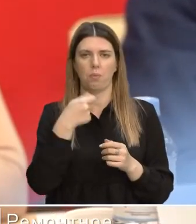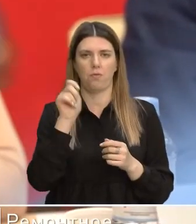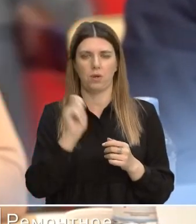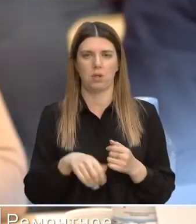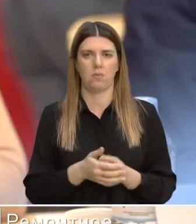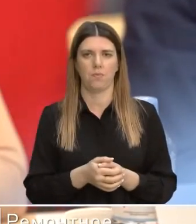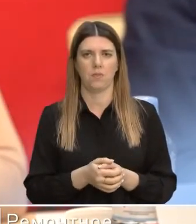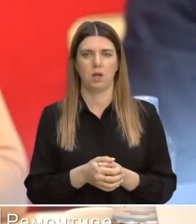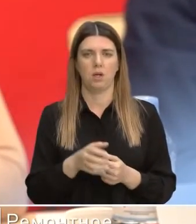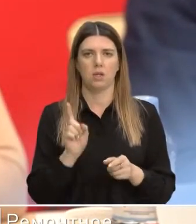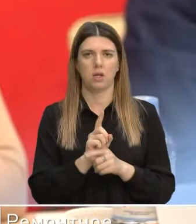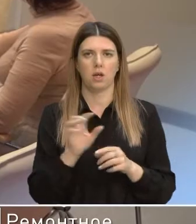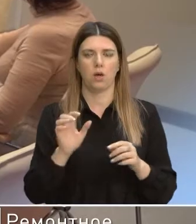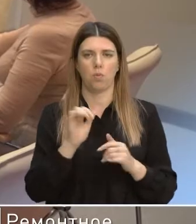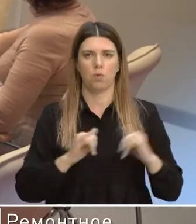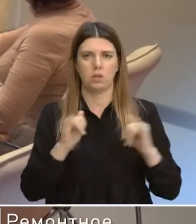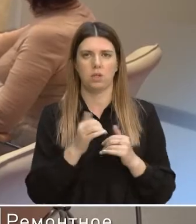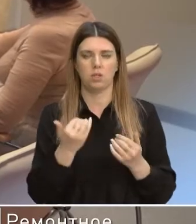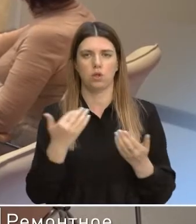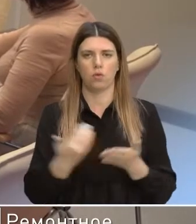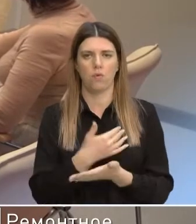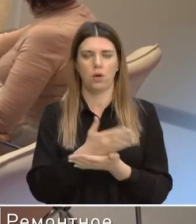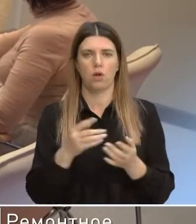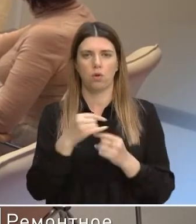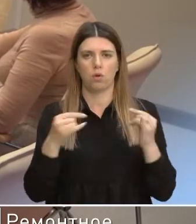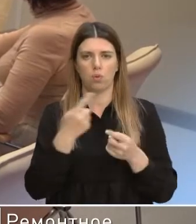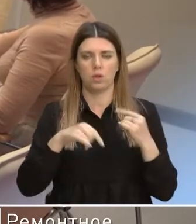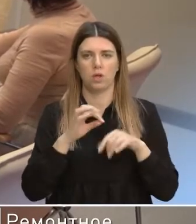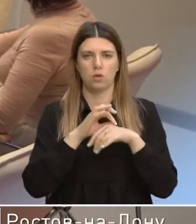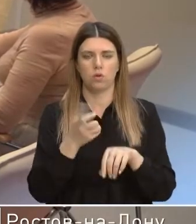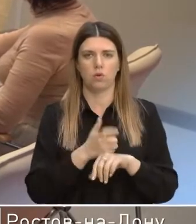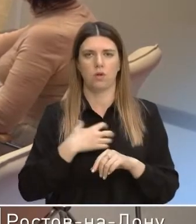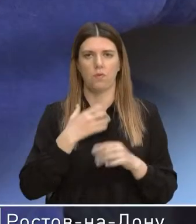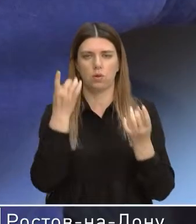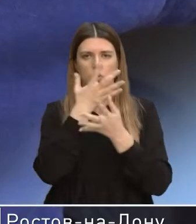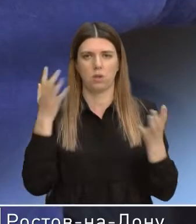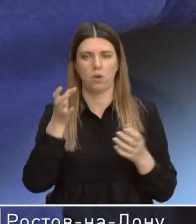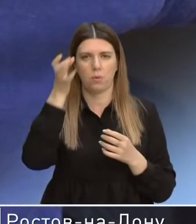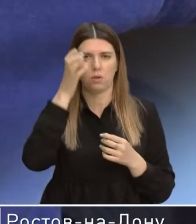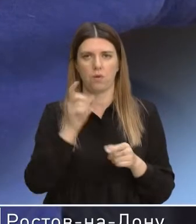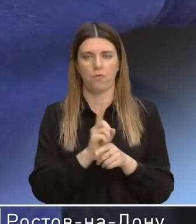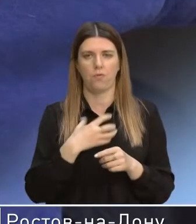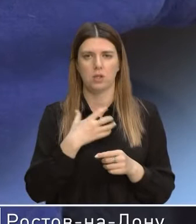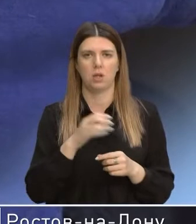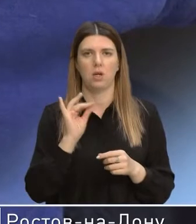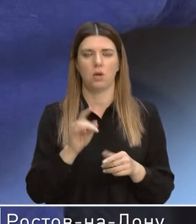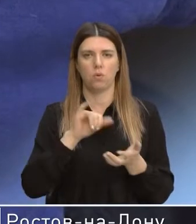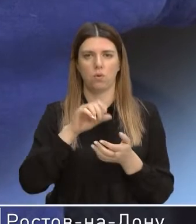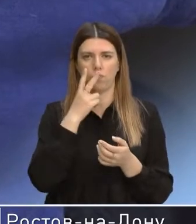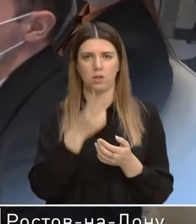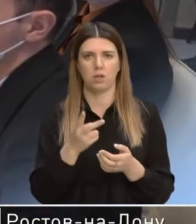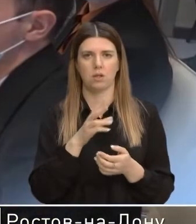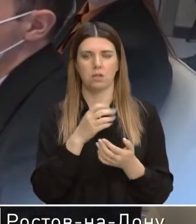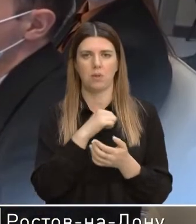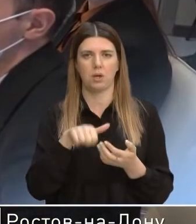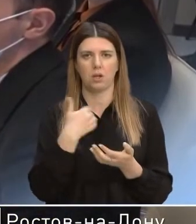войне современные музее по словам участников круглого стола несут очень важную культурно образовательную функцию на участники отметили что